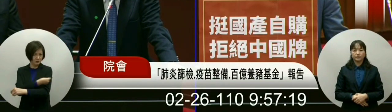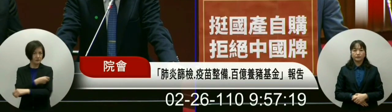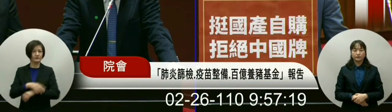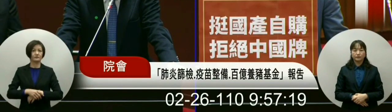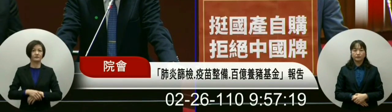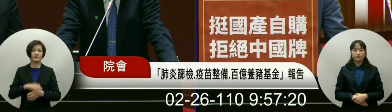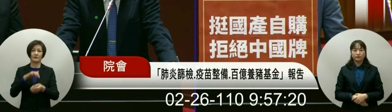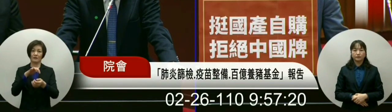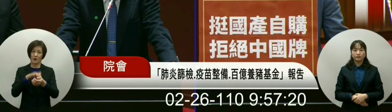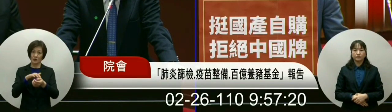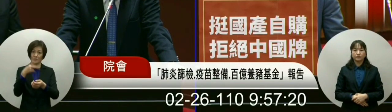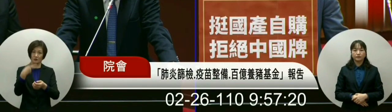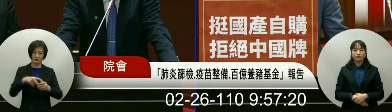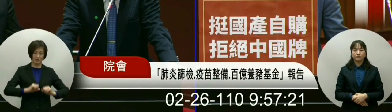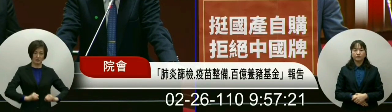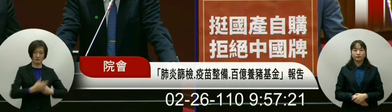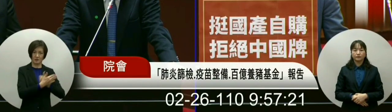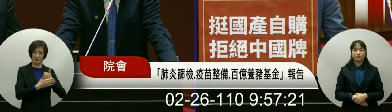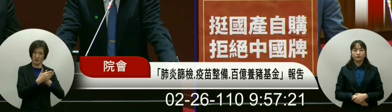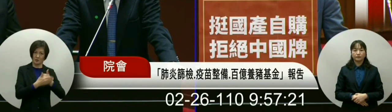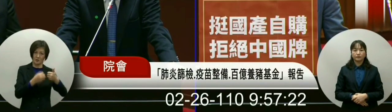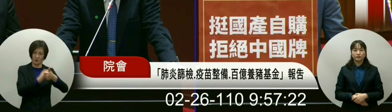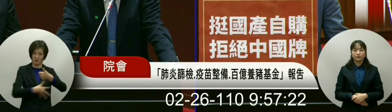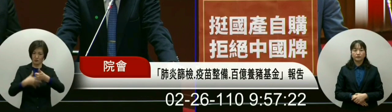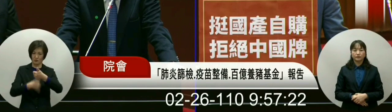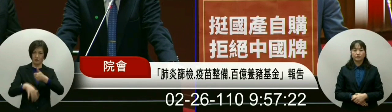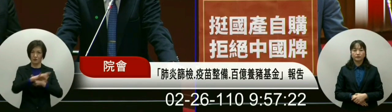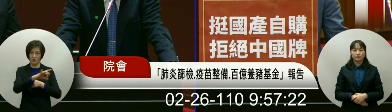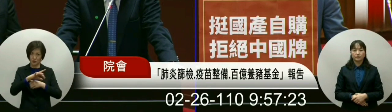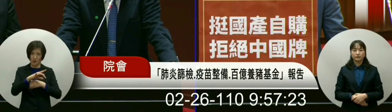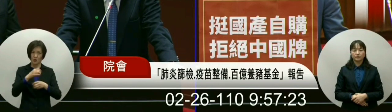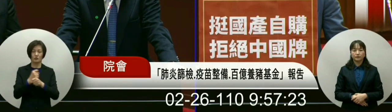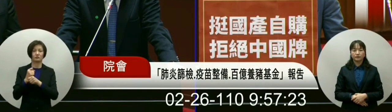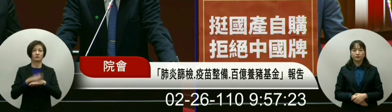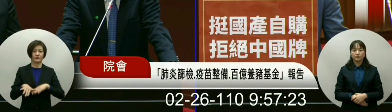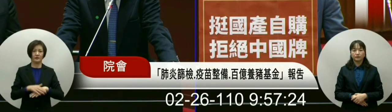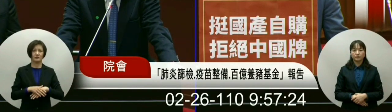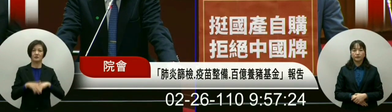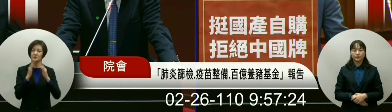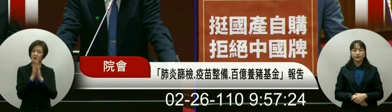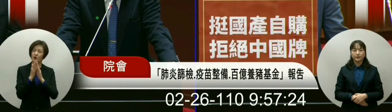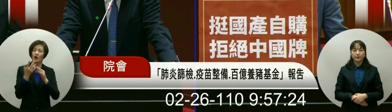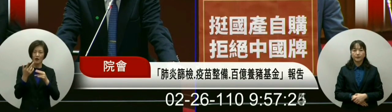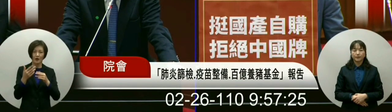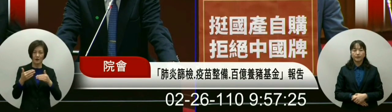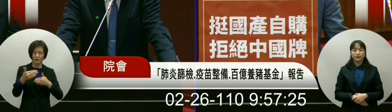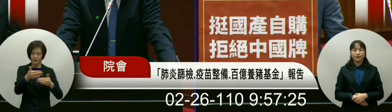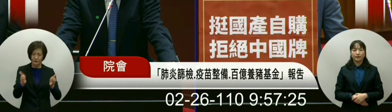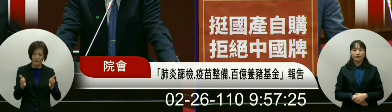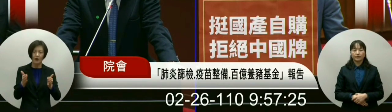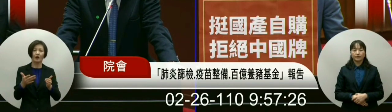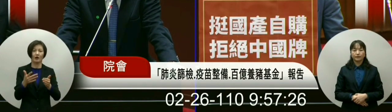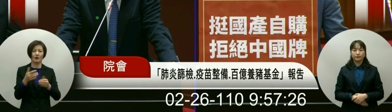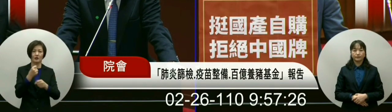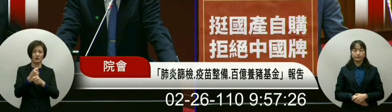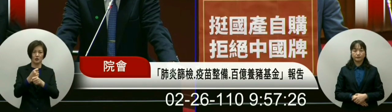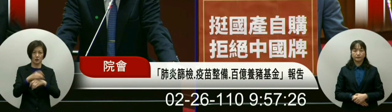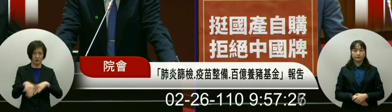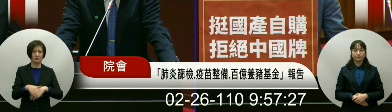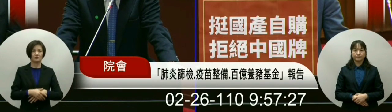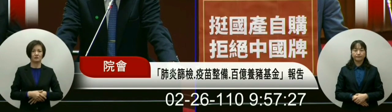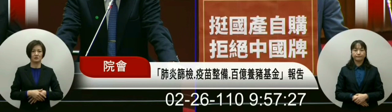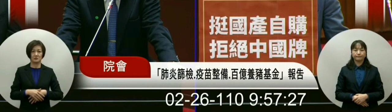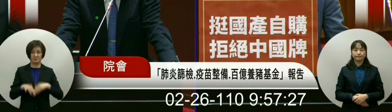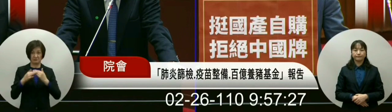关的跟健保，我们会运用这些系统来做。那这些都是一个相关的封闭系统。那当然也不是说完全没有被攻击